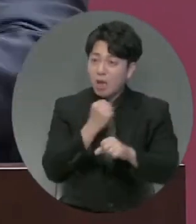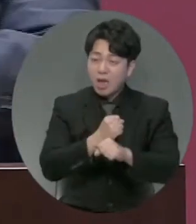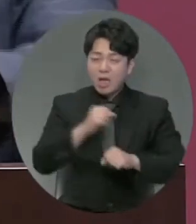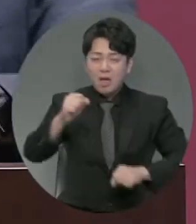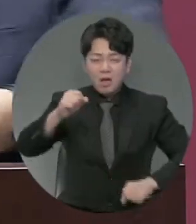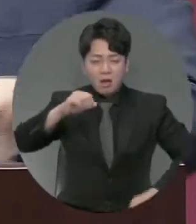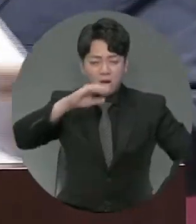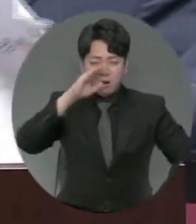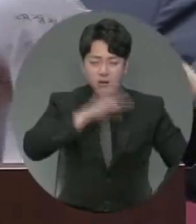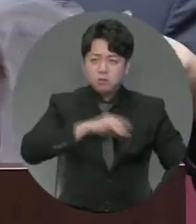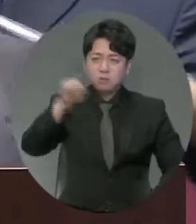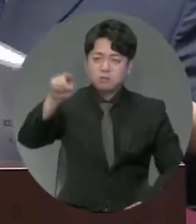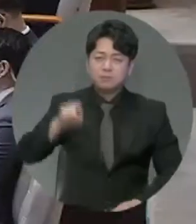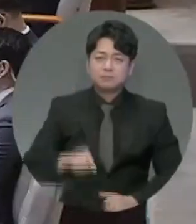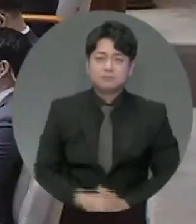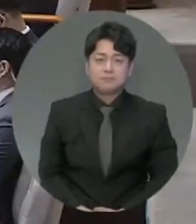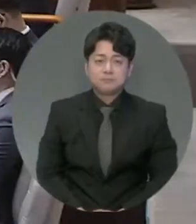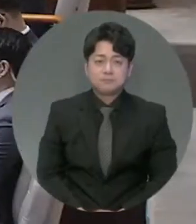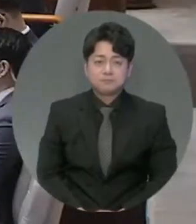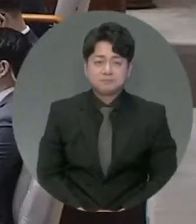주십시오.